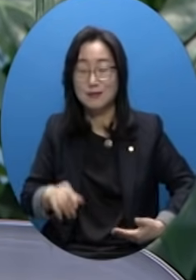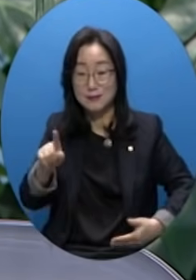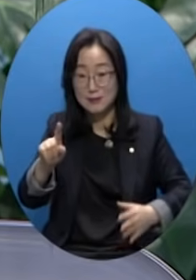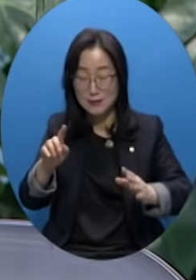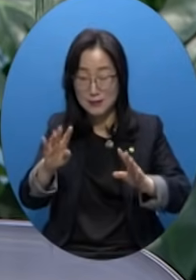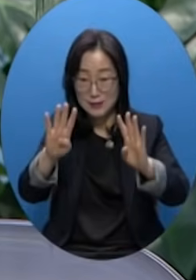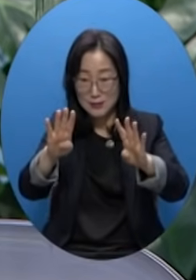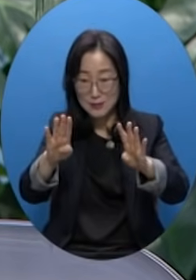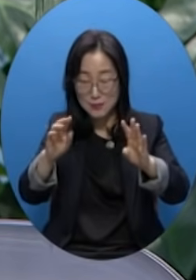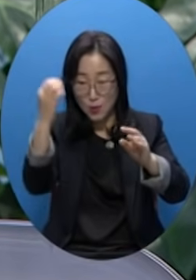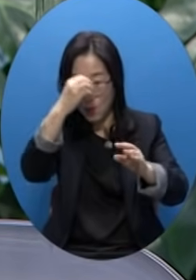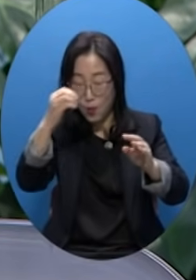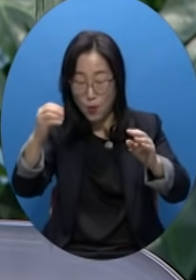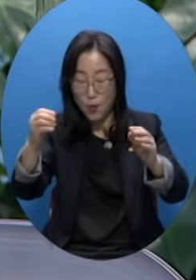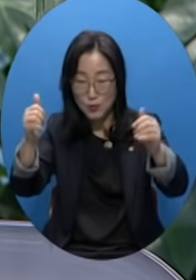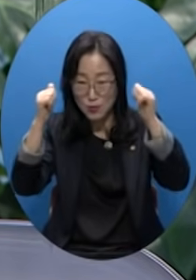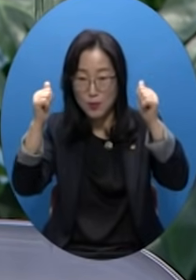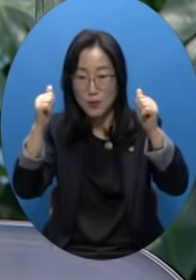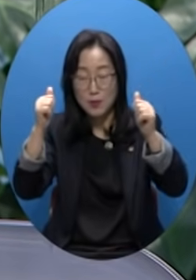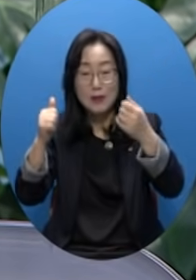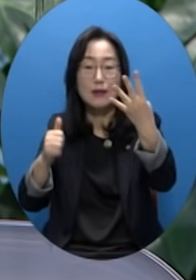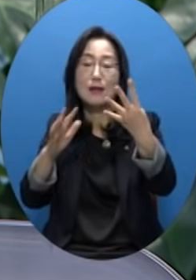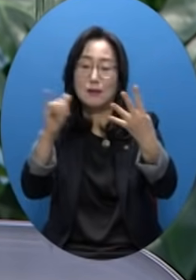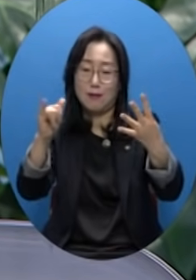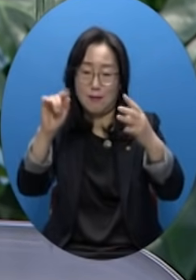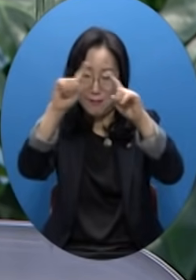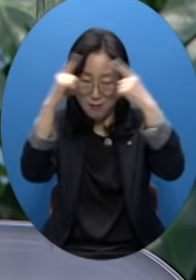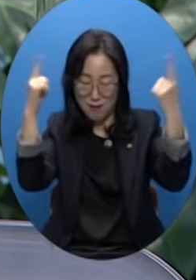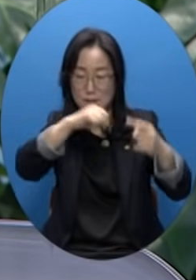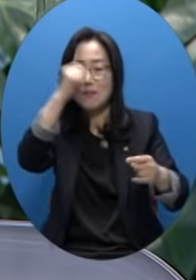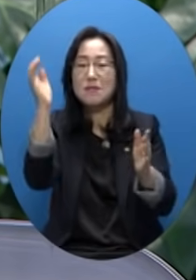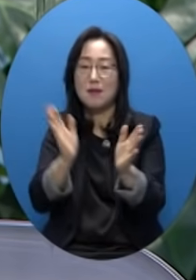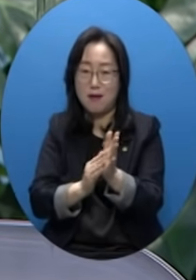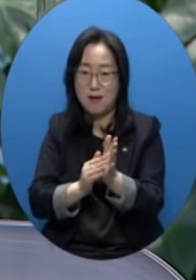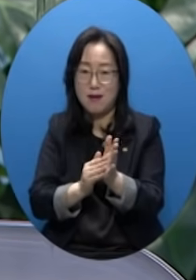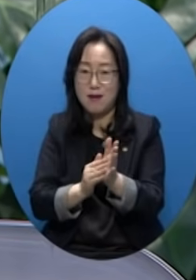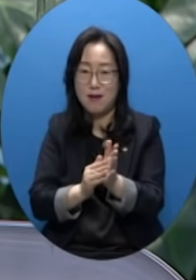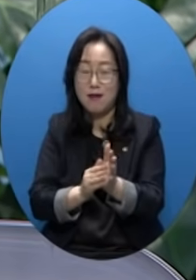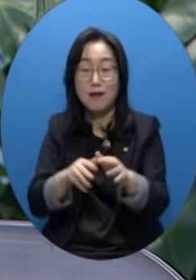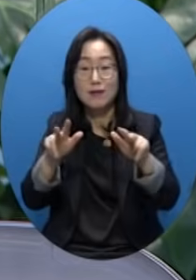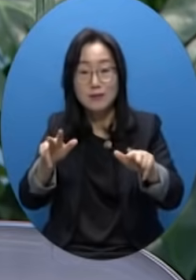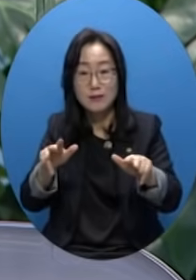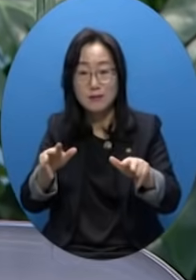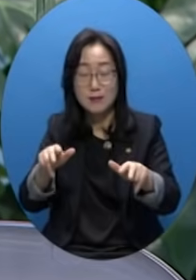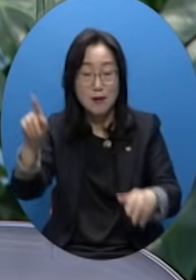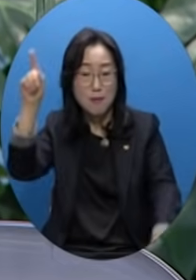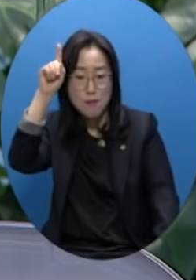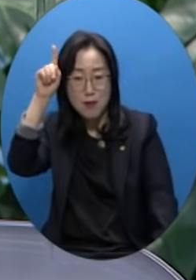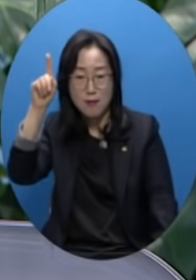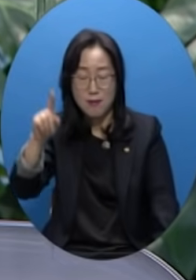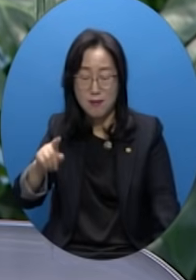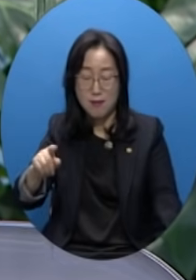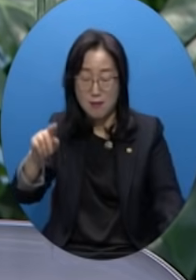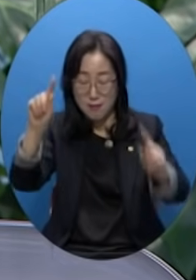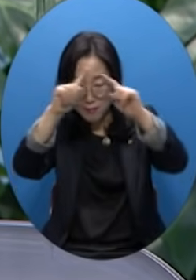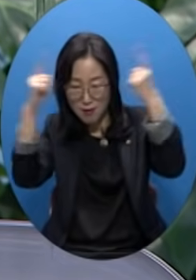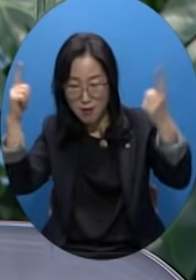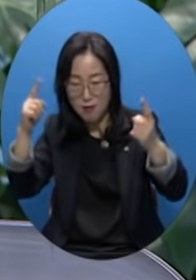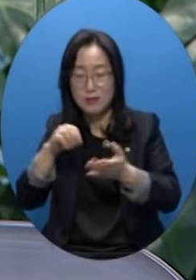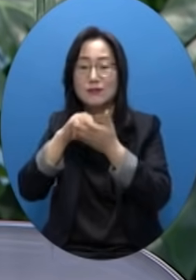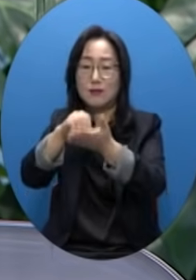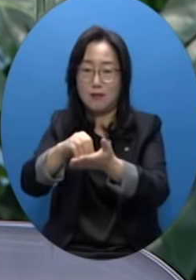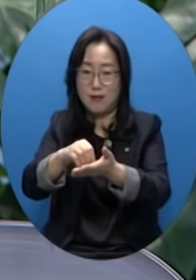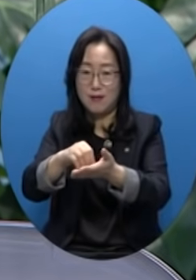졸업한 4명이 가 곧 학교판 애미다 대학을 가고 여기 와서 100% 대학 진학을 하고